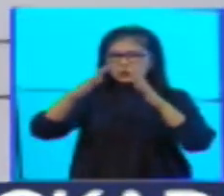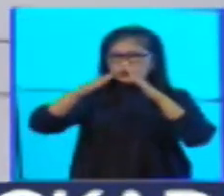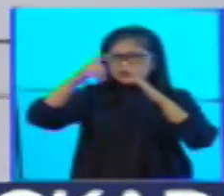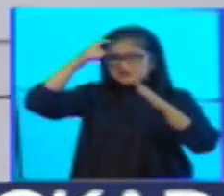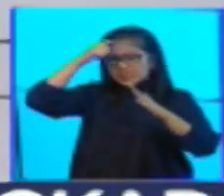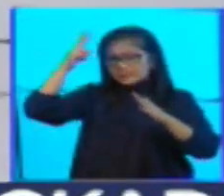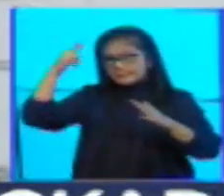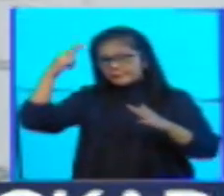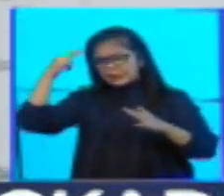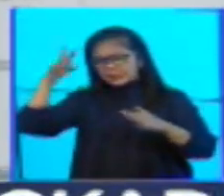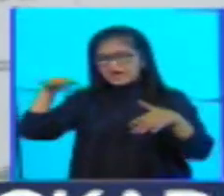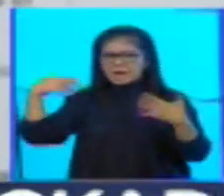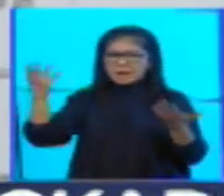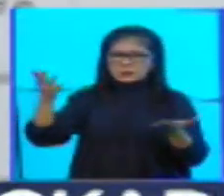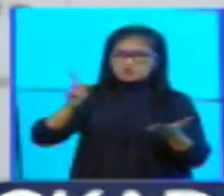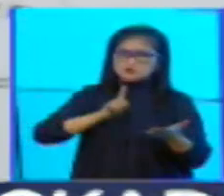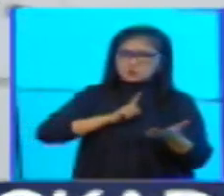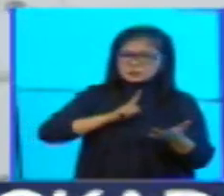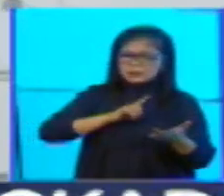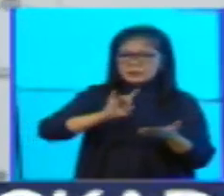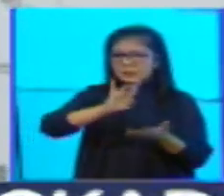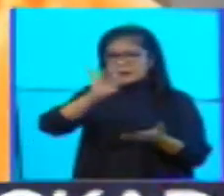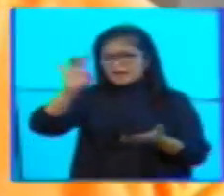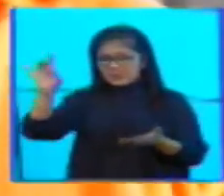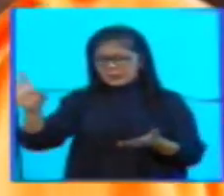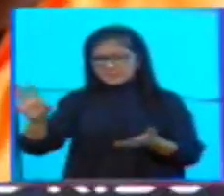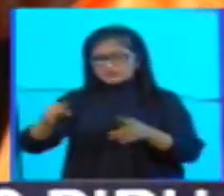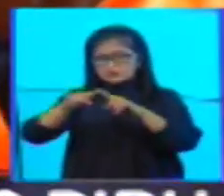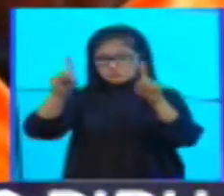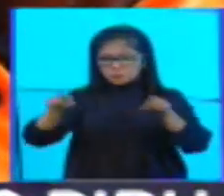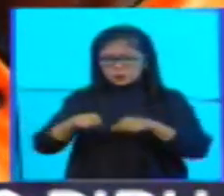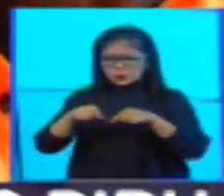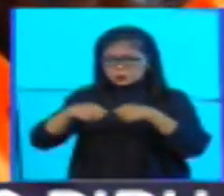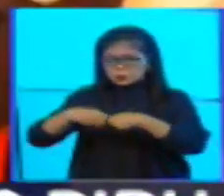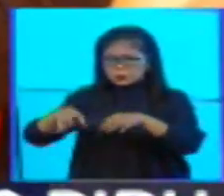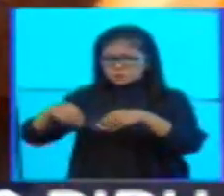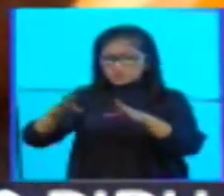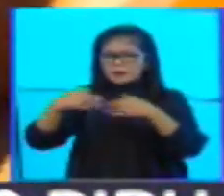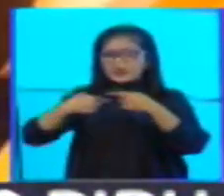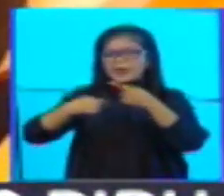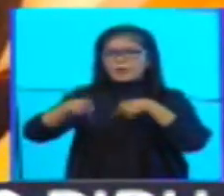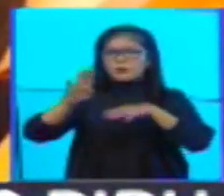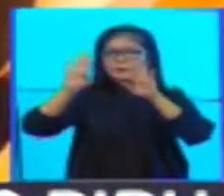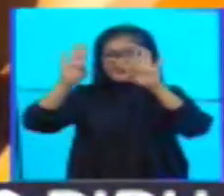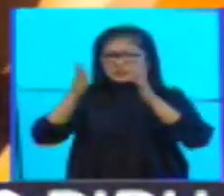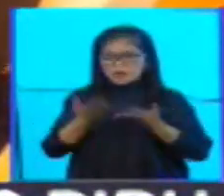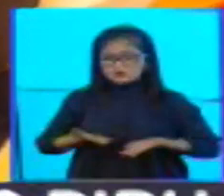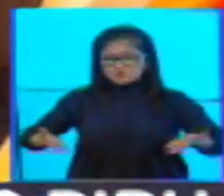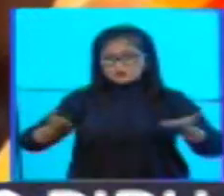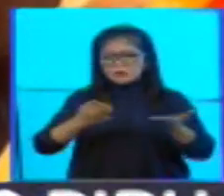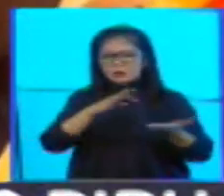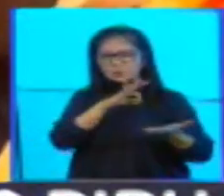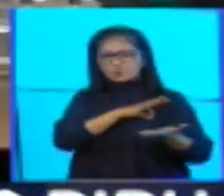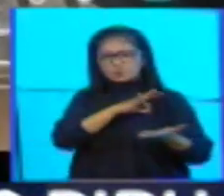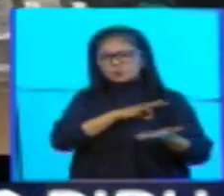Rumah Sakit Mayapada. Dari penjualan surat hasil tes PCR palsu melalui media sosial, tersangka mendapat keuntungan mencapai jutaan